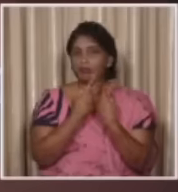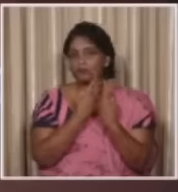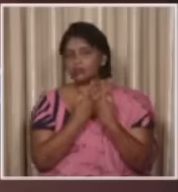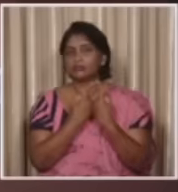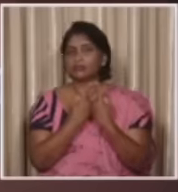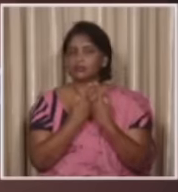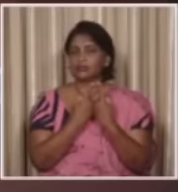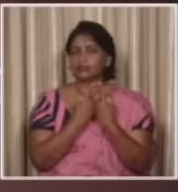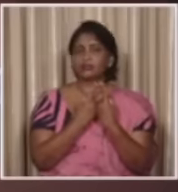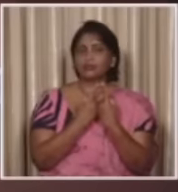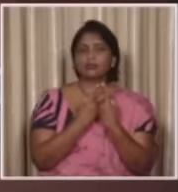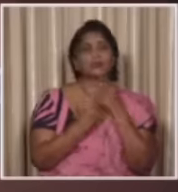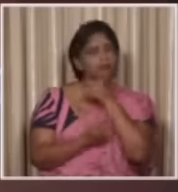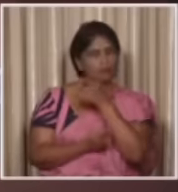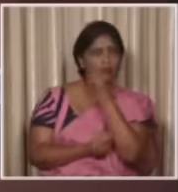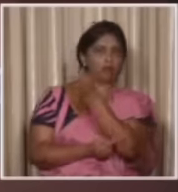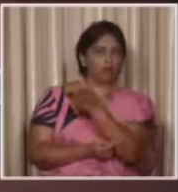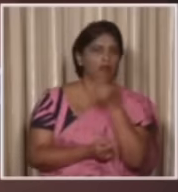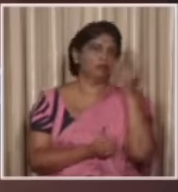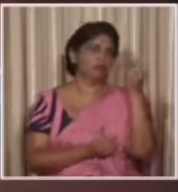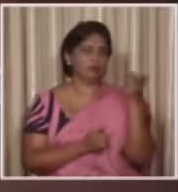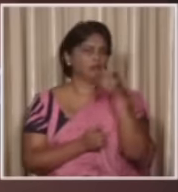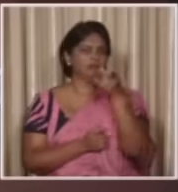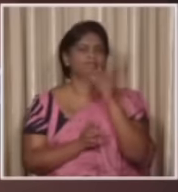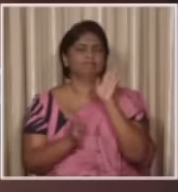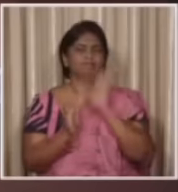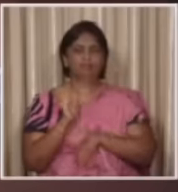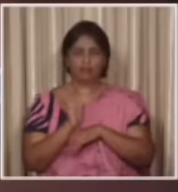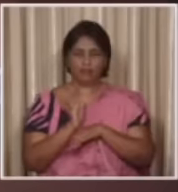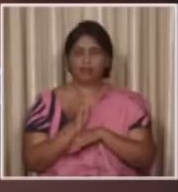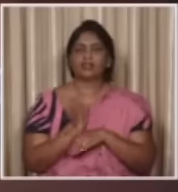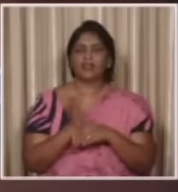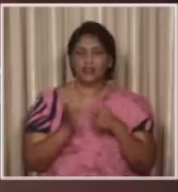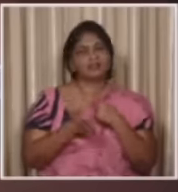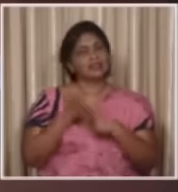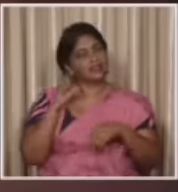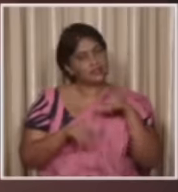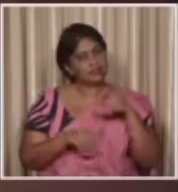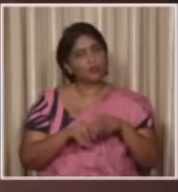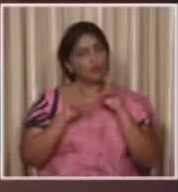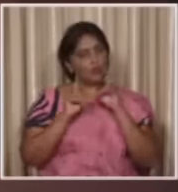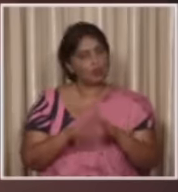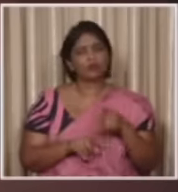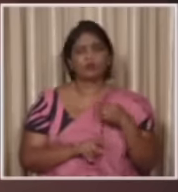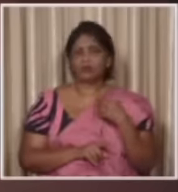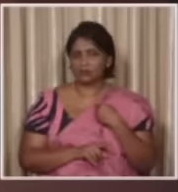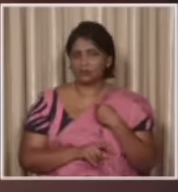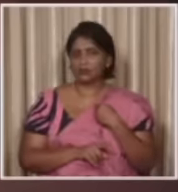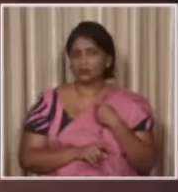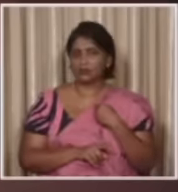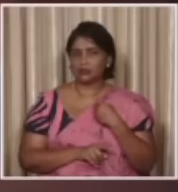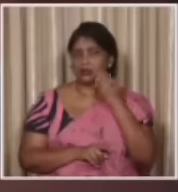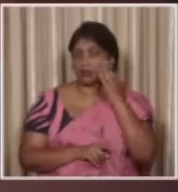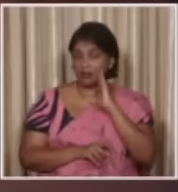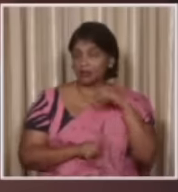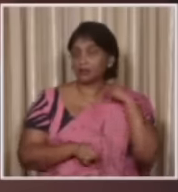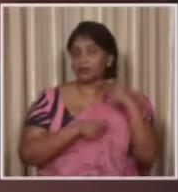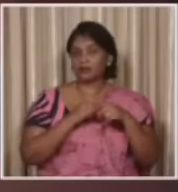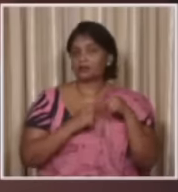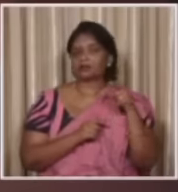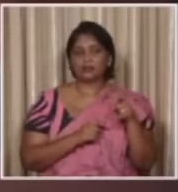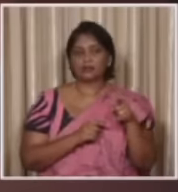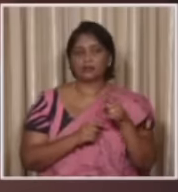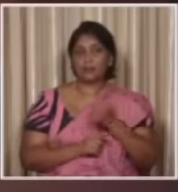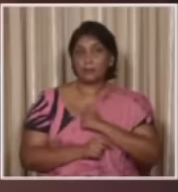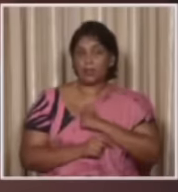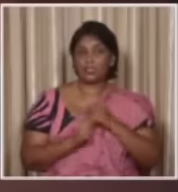තියෙන මොකද්ද මෙයාට දෙනවා ප්‍රතික්ෂේප කරනවා අපි ඡන්ද දීමේදී. ඒ නිසා මම හිතන්නේ සාමාන්‍ය සම්ප්‍රදාය